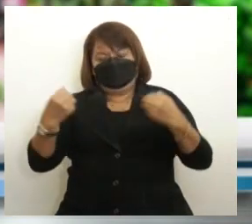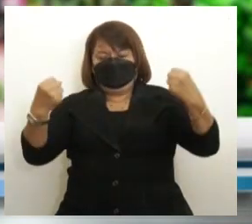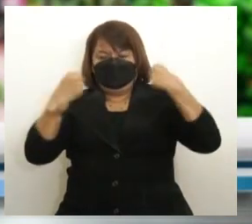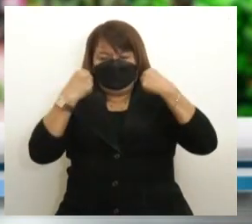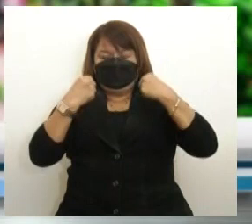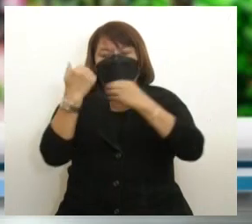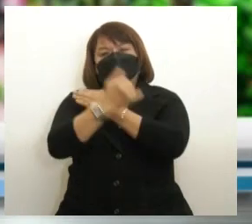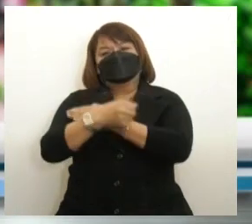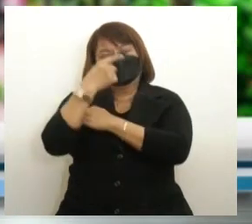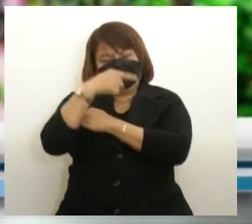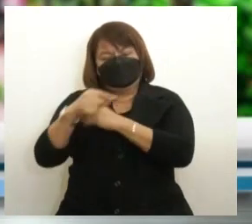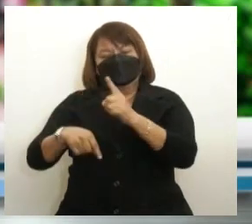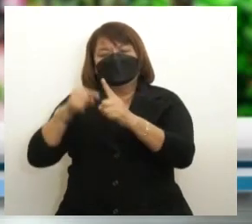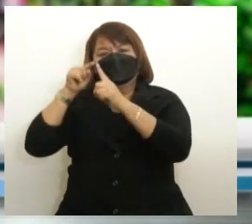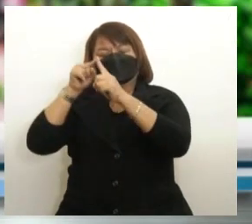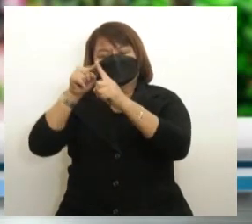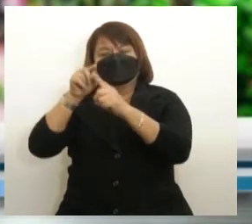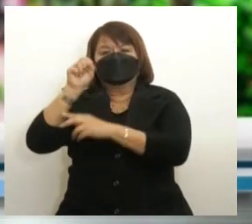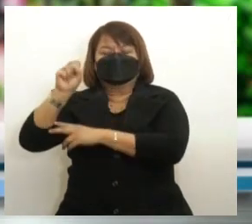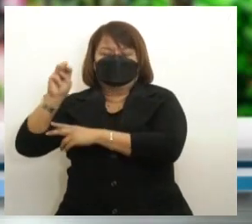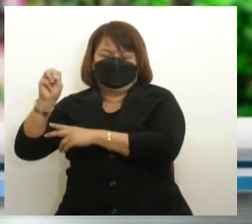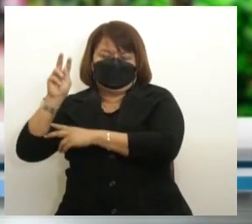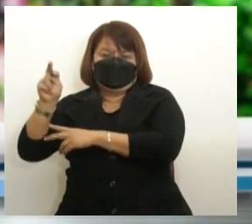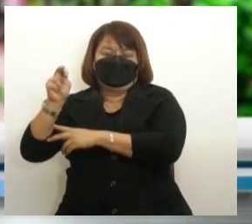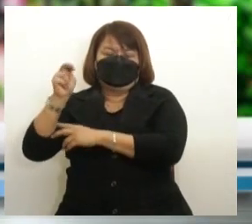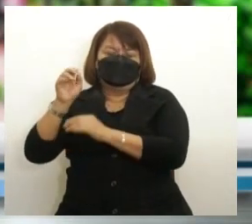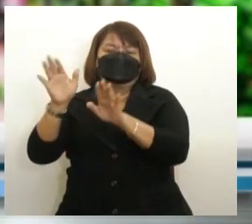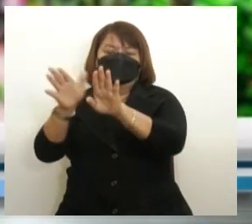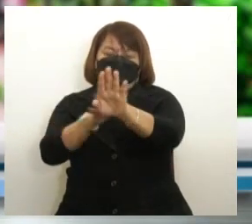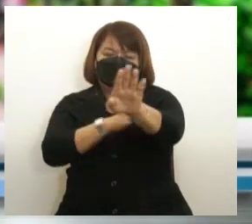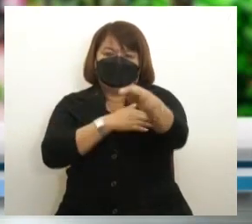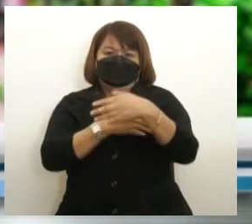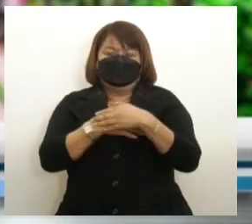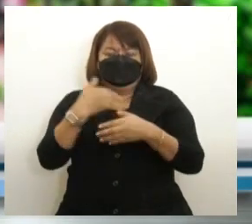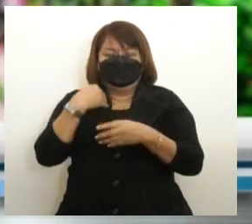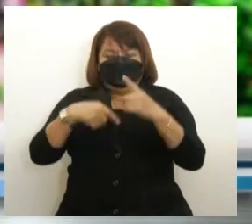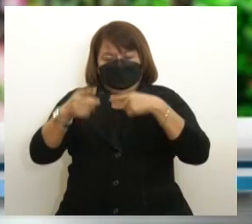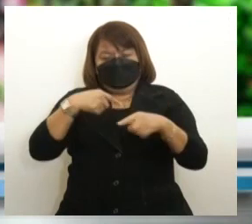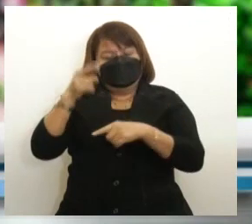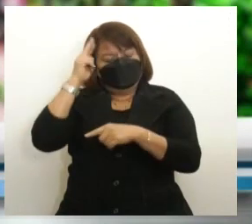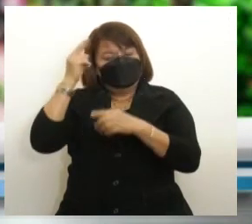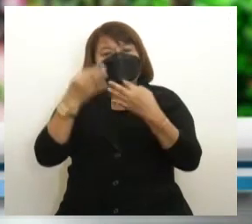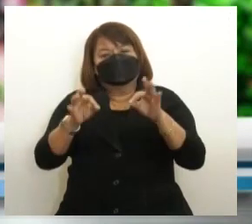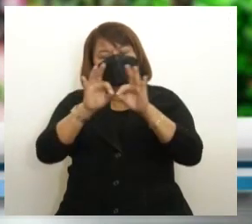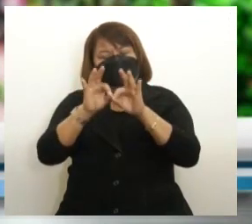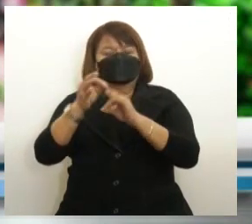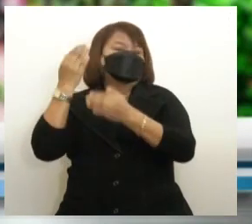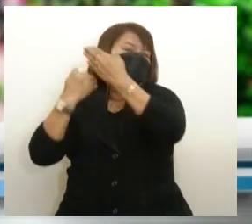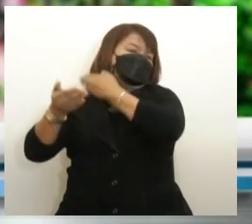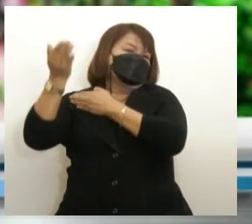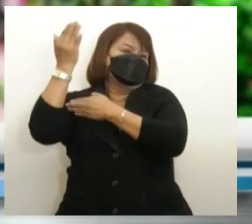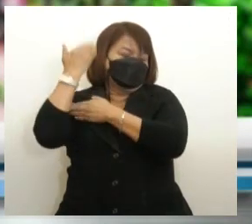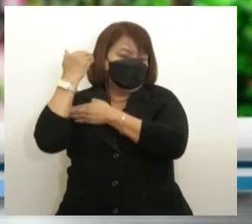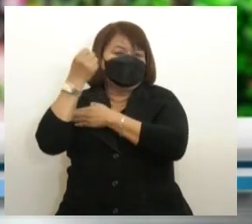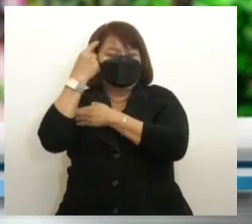ไทยนำไปสู่สมรรถนะและคุณศักดิ์ได้อย่างยั่งยืนเป็นที่มาว่ารู้ค่าอดีตเข้าใจปัจจุบันปรับ